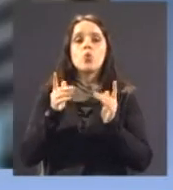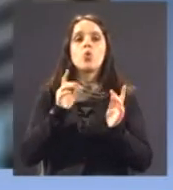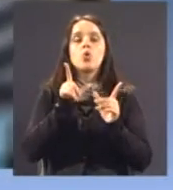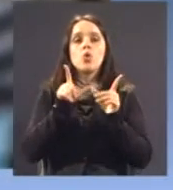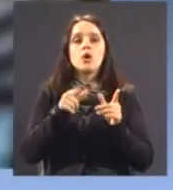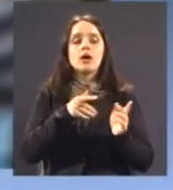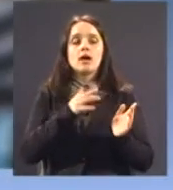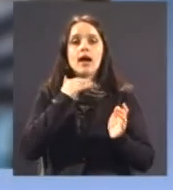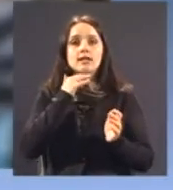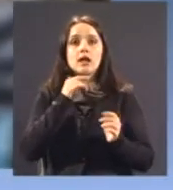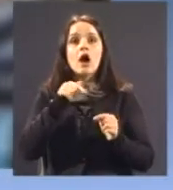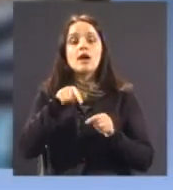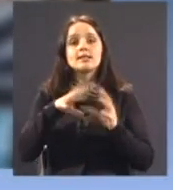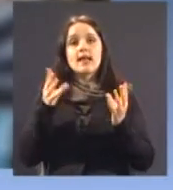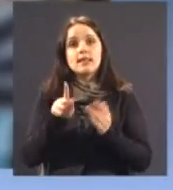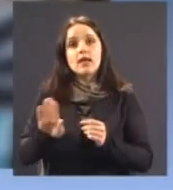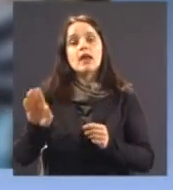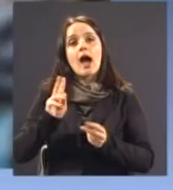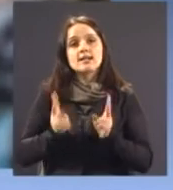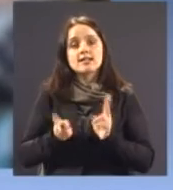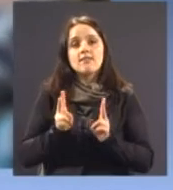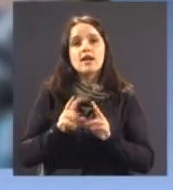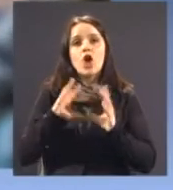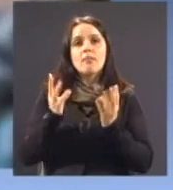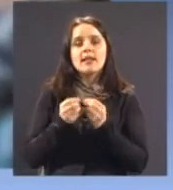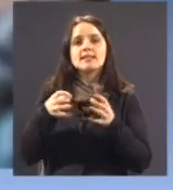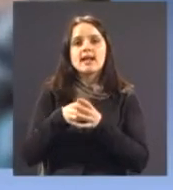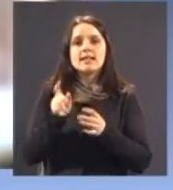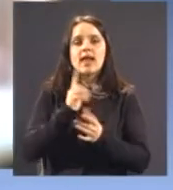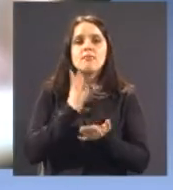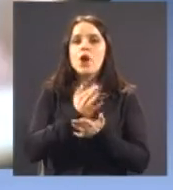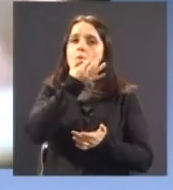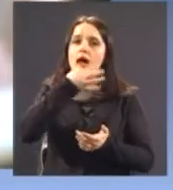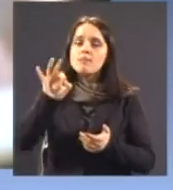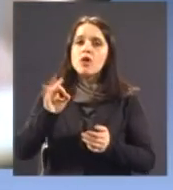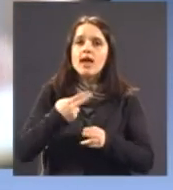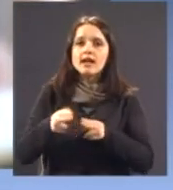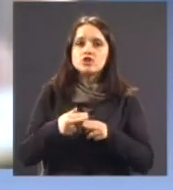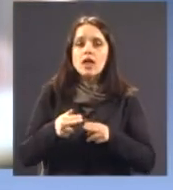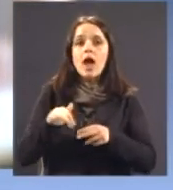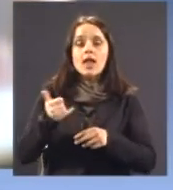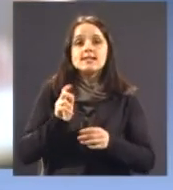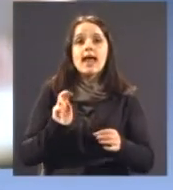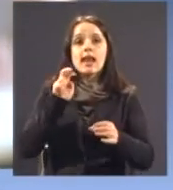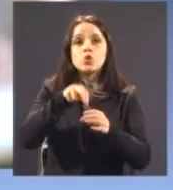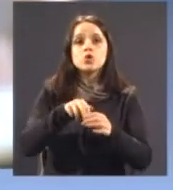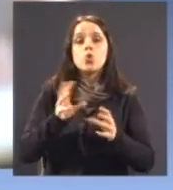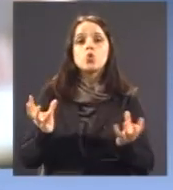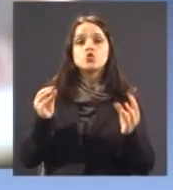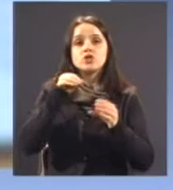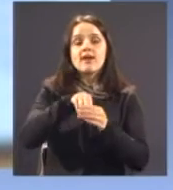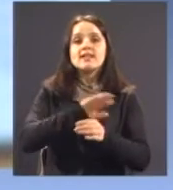roditelje, nastavnike, kompletnu zajednicu, to sigurno nije bilo najbolje rješenje. A da li se inkluzija, uključivanje sve djece u redovne